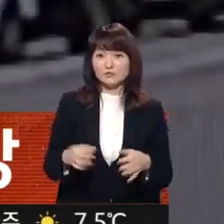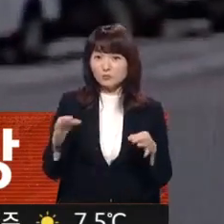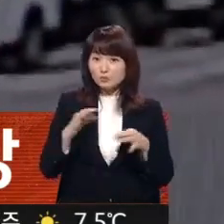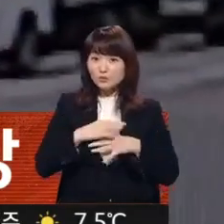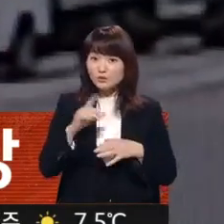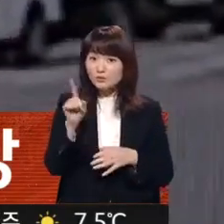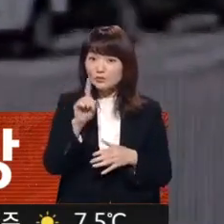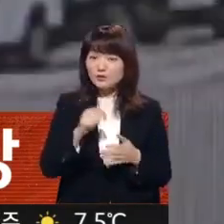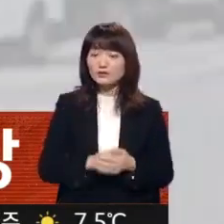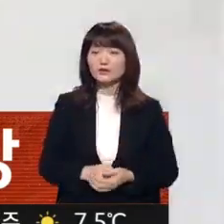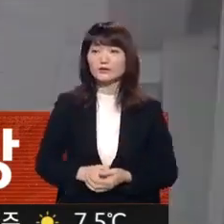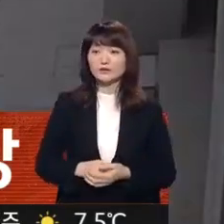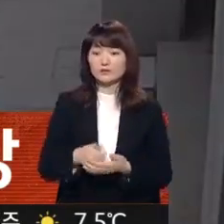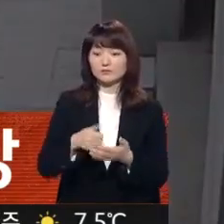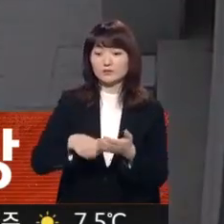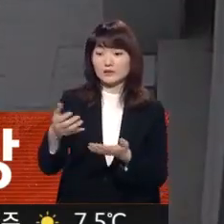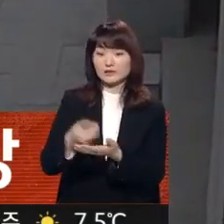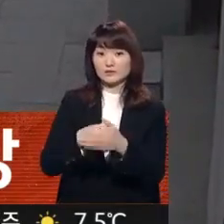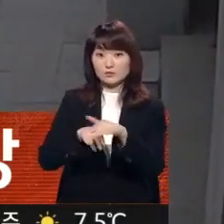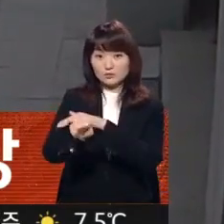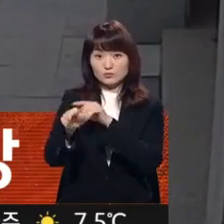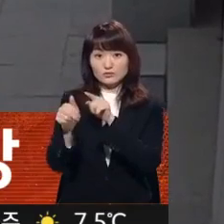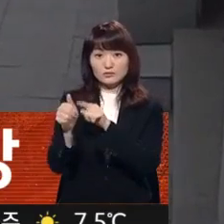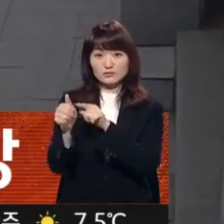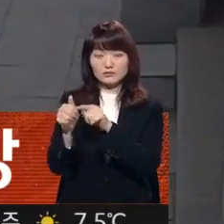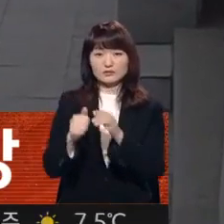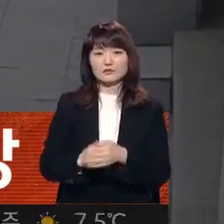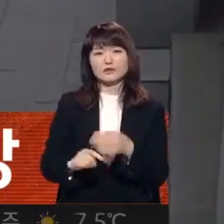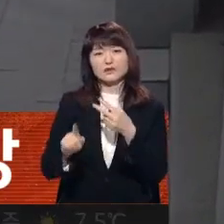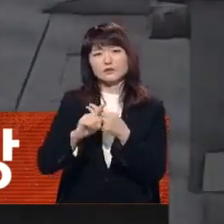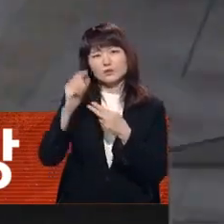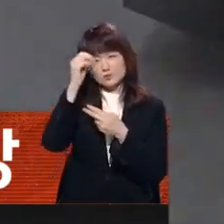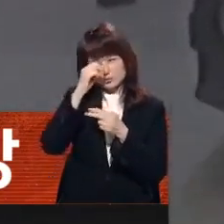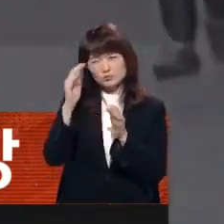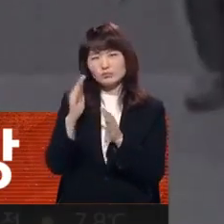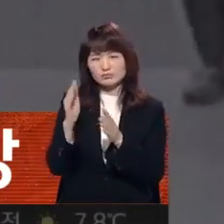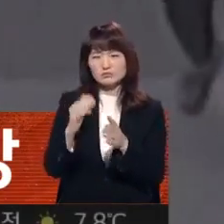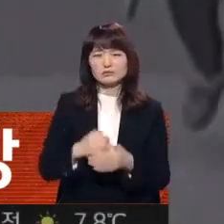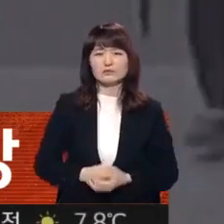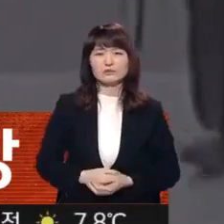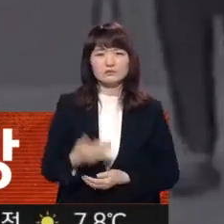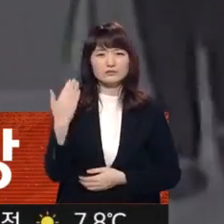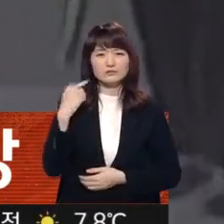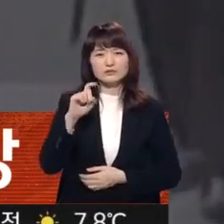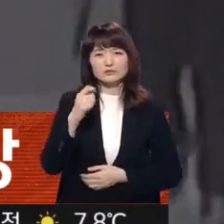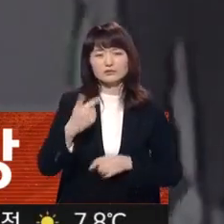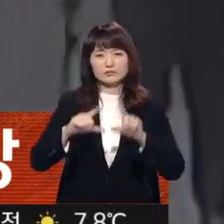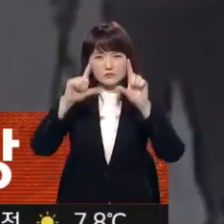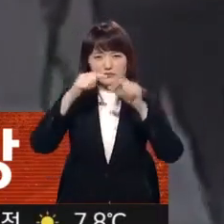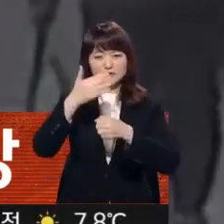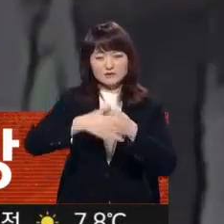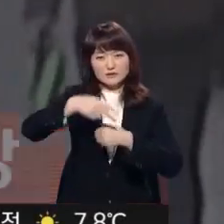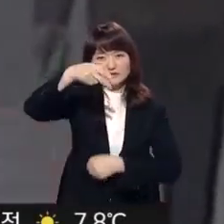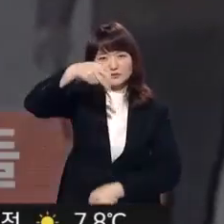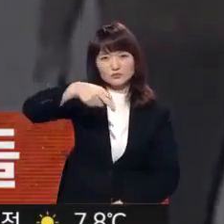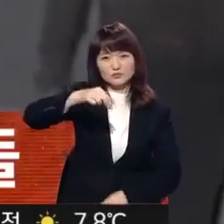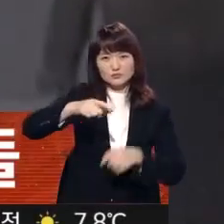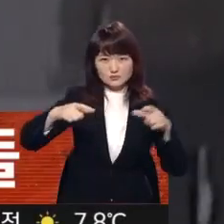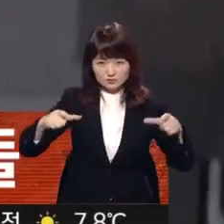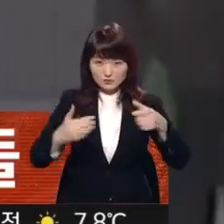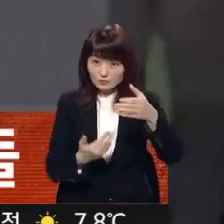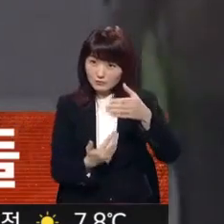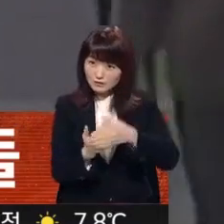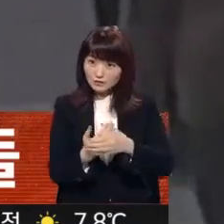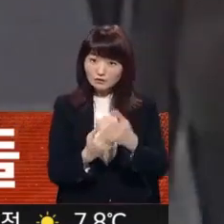놀라운 건 저 들고 저 녀석 청소년이었다고요 그렇습니다 지난 16일 대구 선거에서 일어난 사건인데요